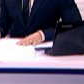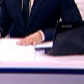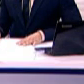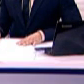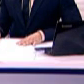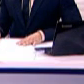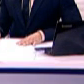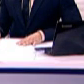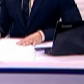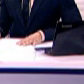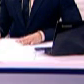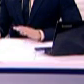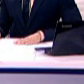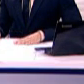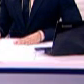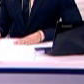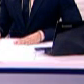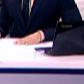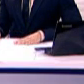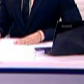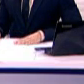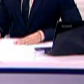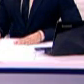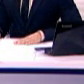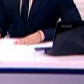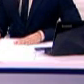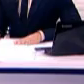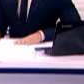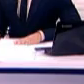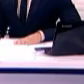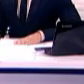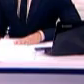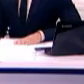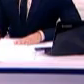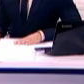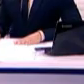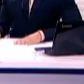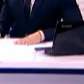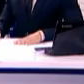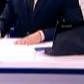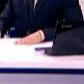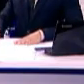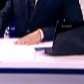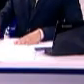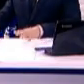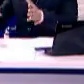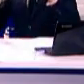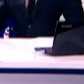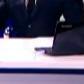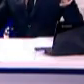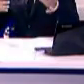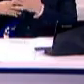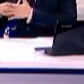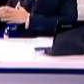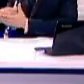เอ่งชวนและเรื่องราวต่างๆที่เกิดขึ้นที่โรงแรมอะไรนะพี่ไปพังงา บริ ซ่าพังงาในคืนวันนั้น ลมโชย